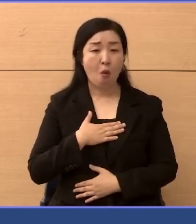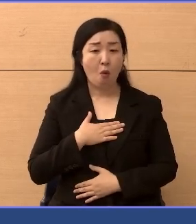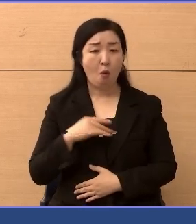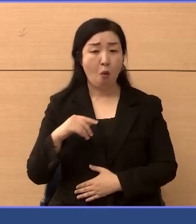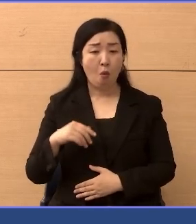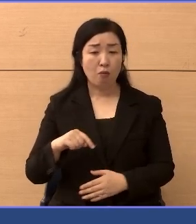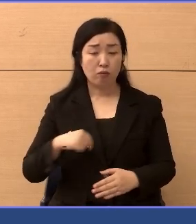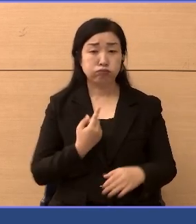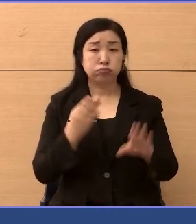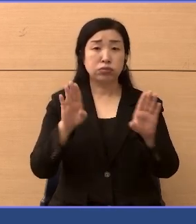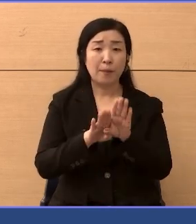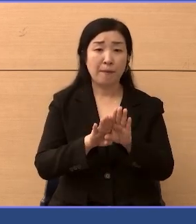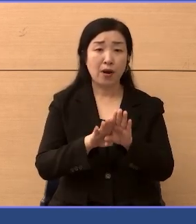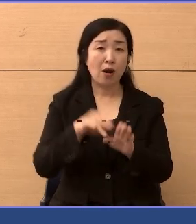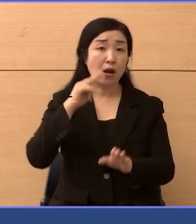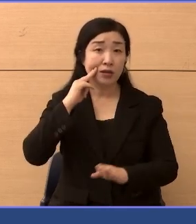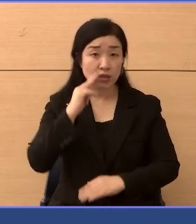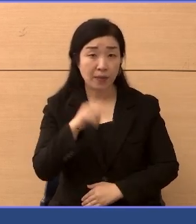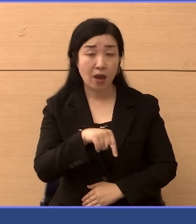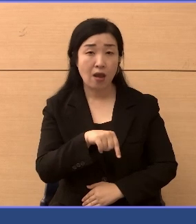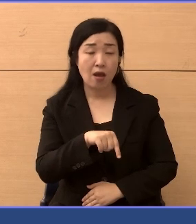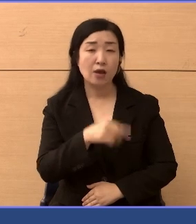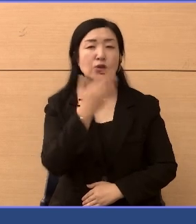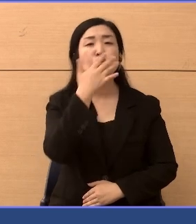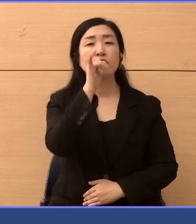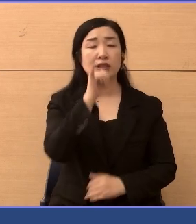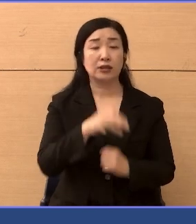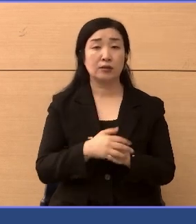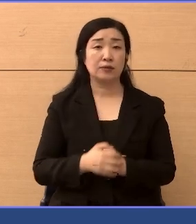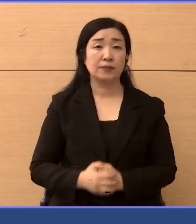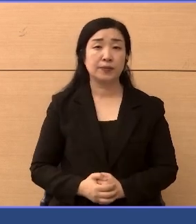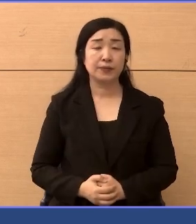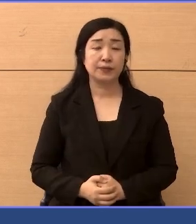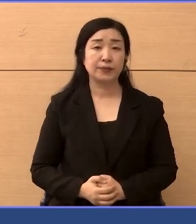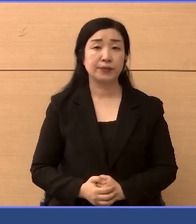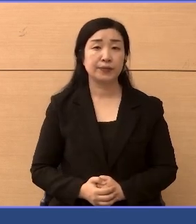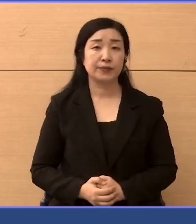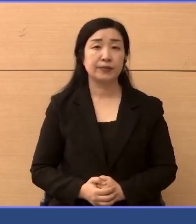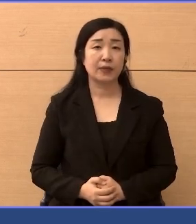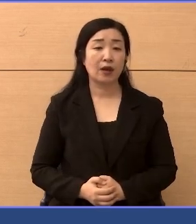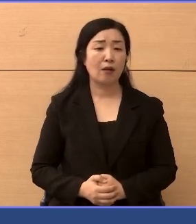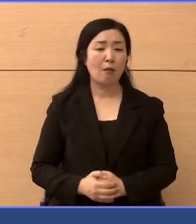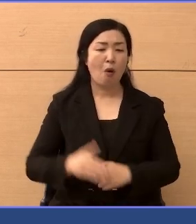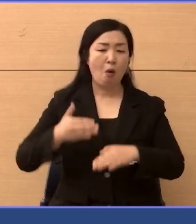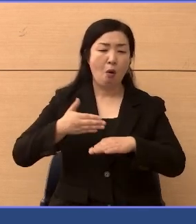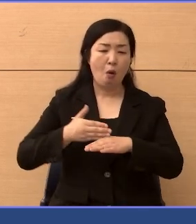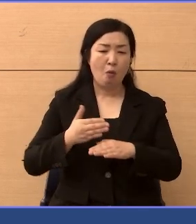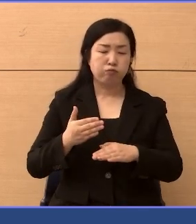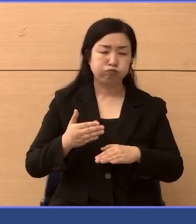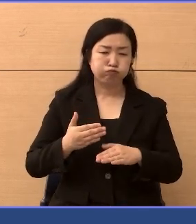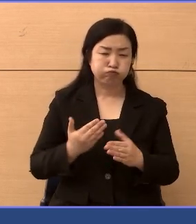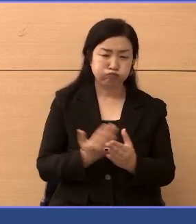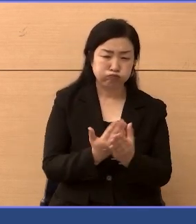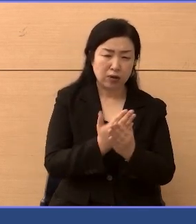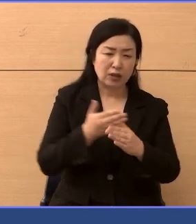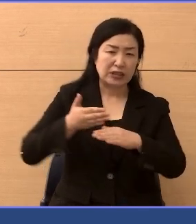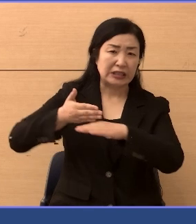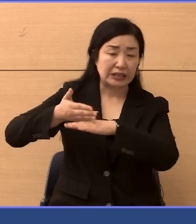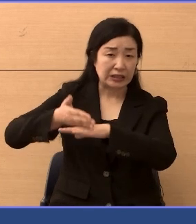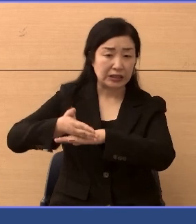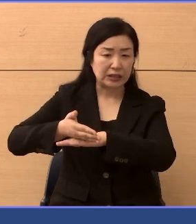자폐증을 course, 가질 경우에 더 development may be 그렇습니다. generally 일단 delayed. 발전 The 같은 경우에도 individual may have 좀 지연이 될 수 limited or 있고요. no 그리고 또